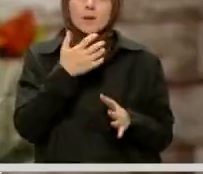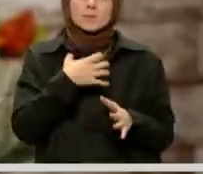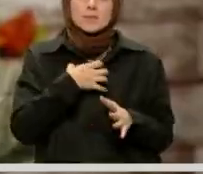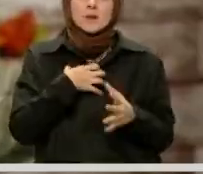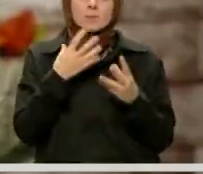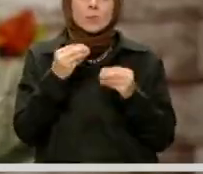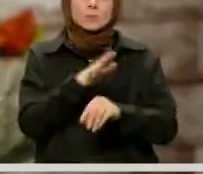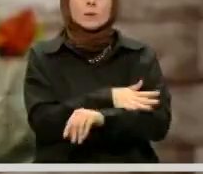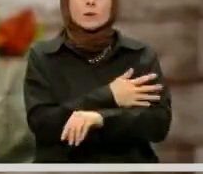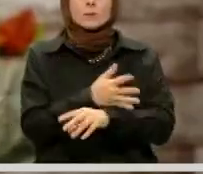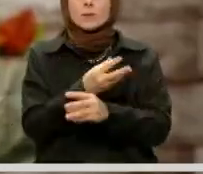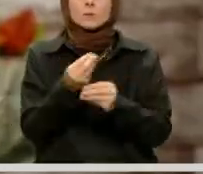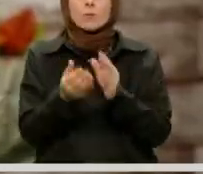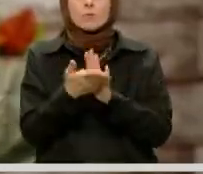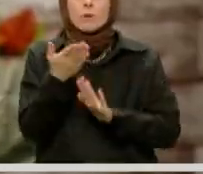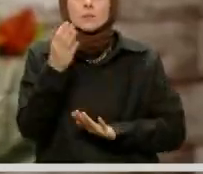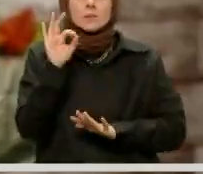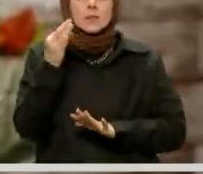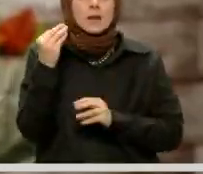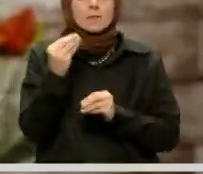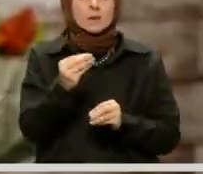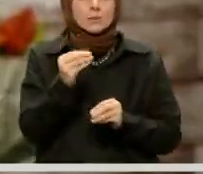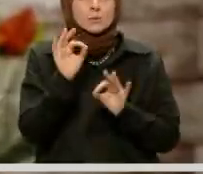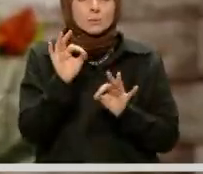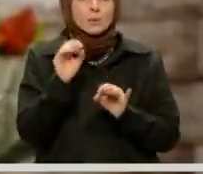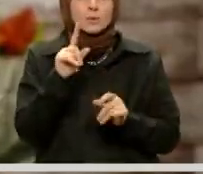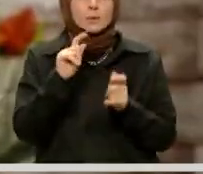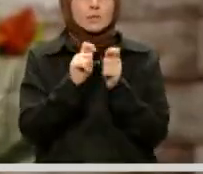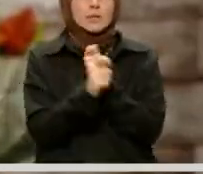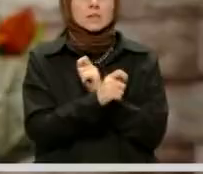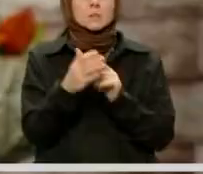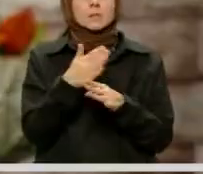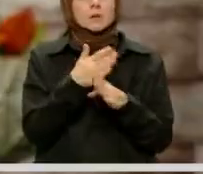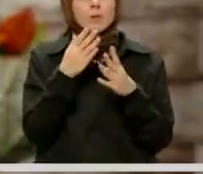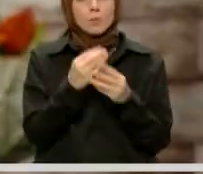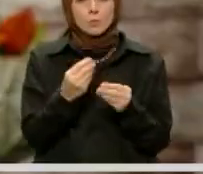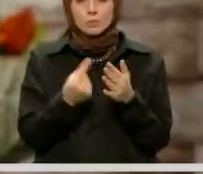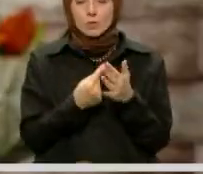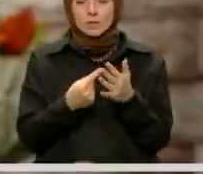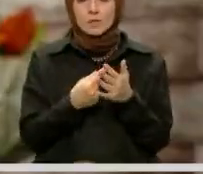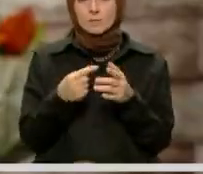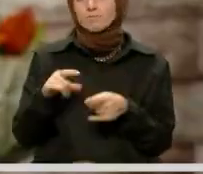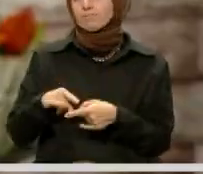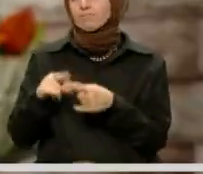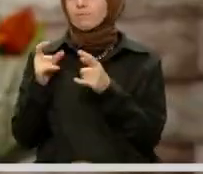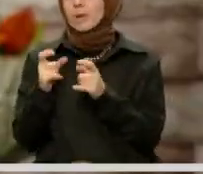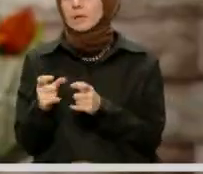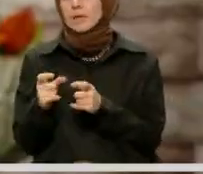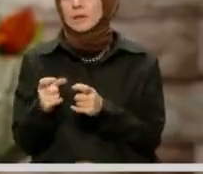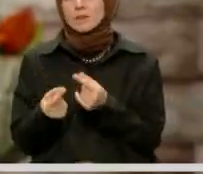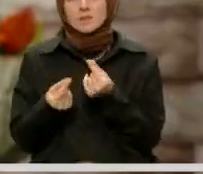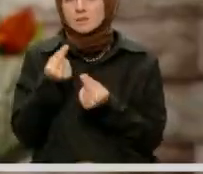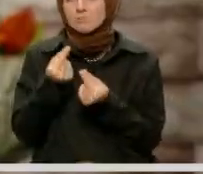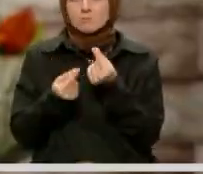çok kıymet veriyoruz. Böyle bir dönüşüme sebep oldu Kur'an. Mekke, ot bitmez,